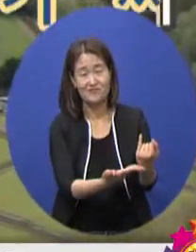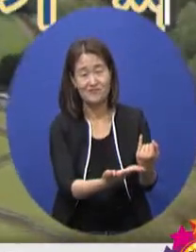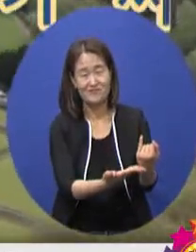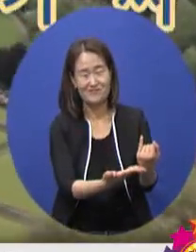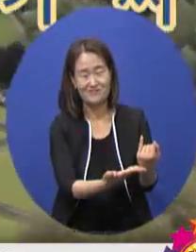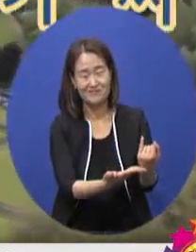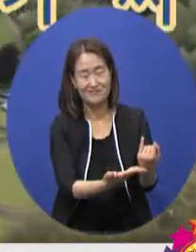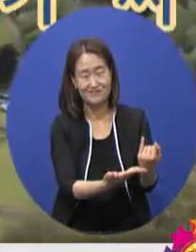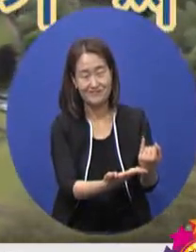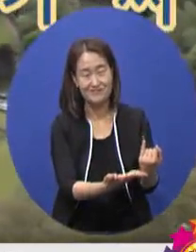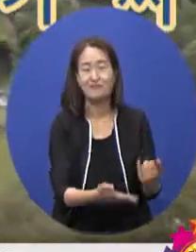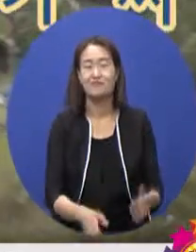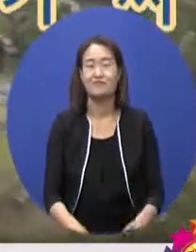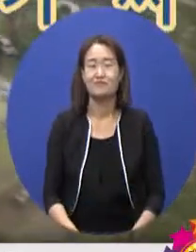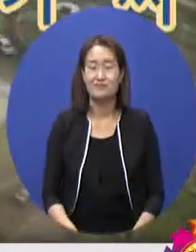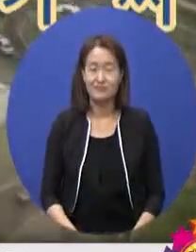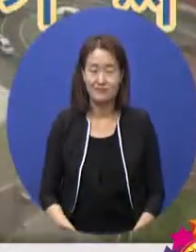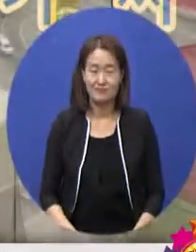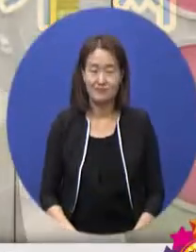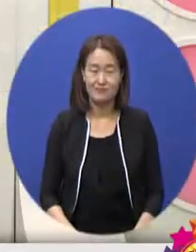아가씨